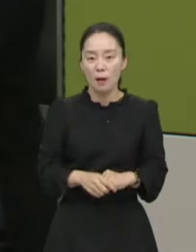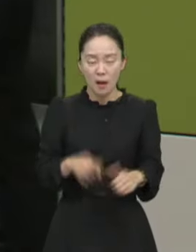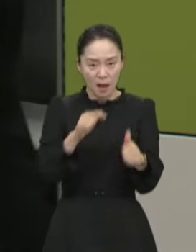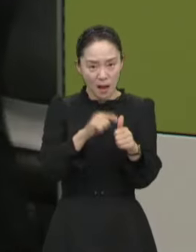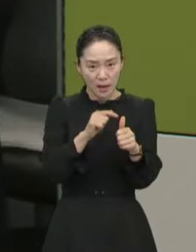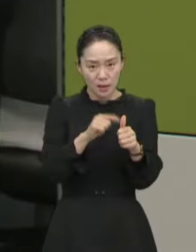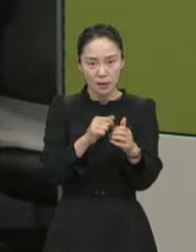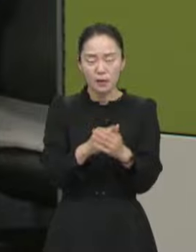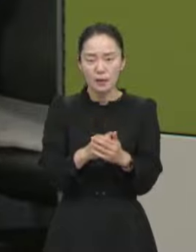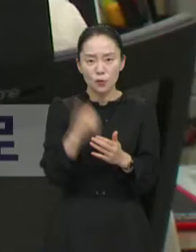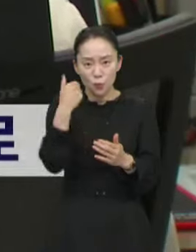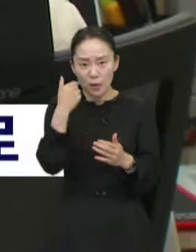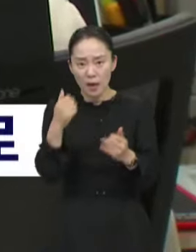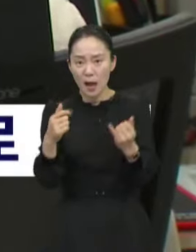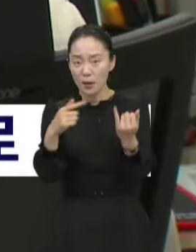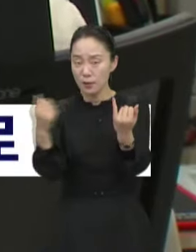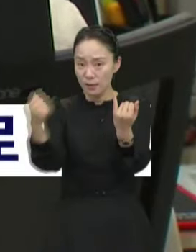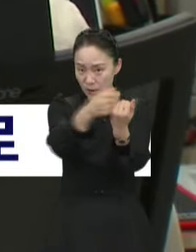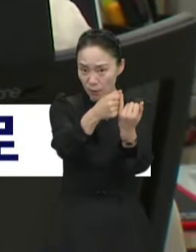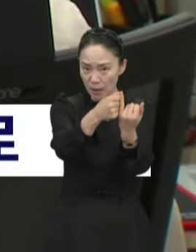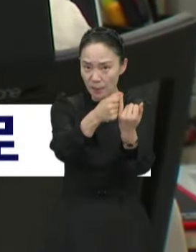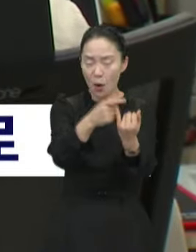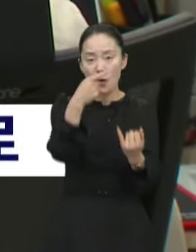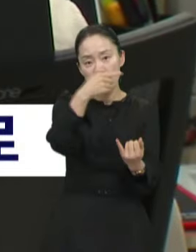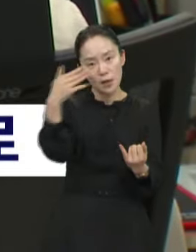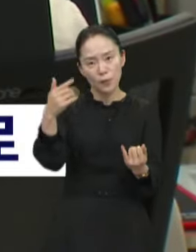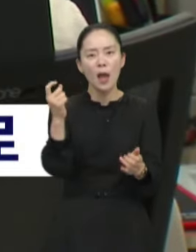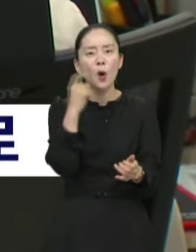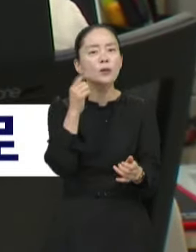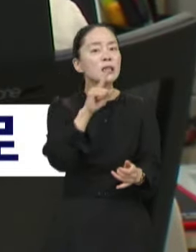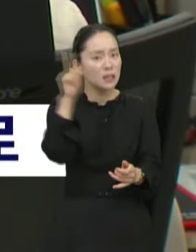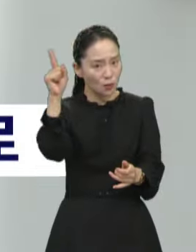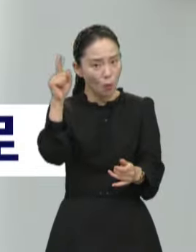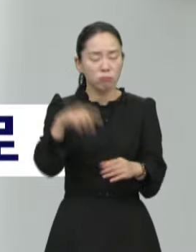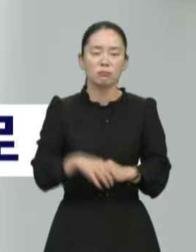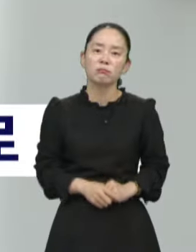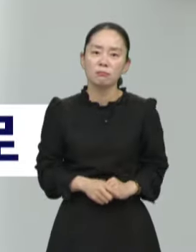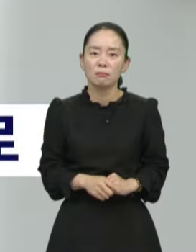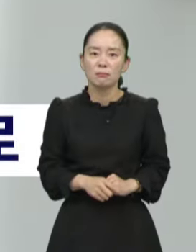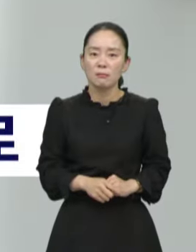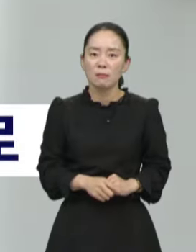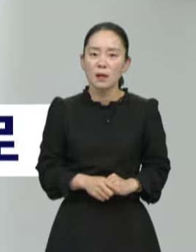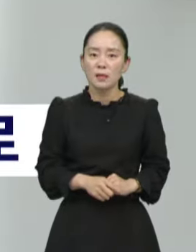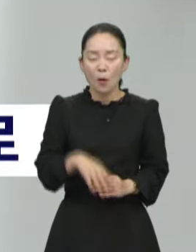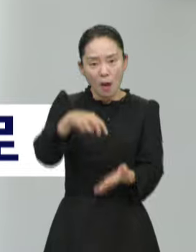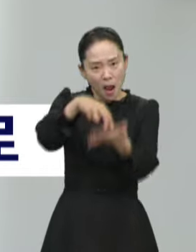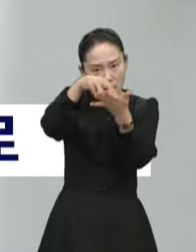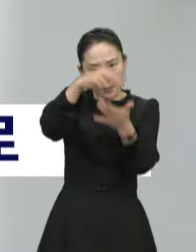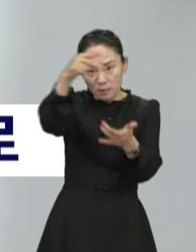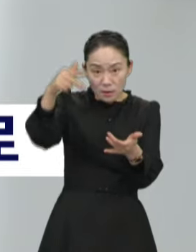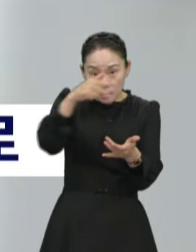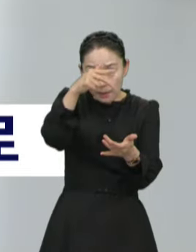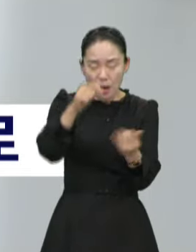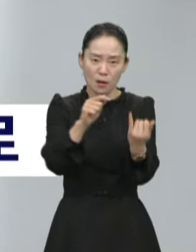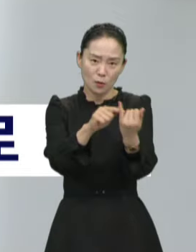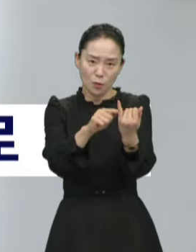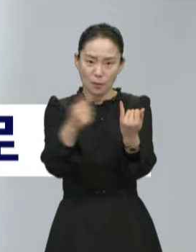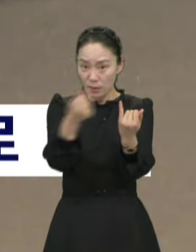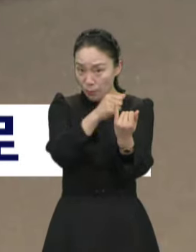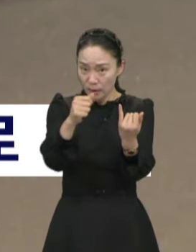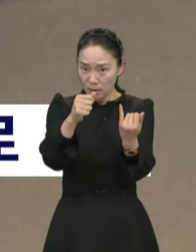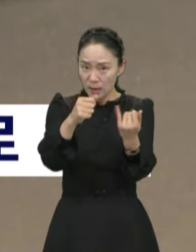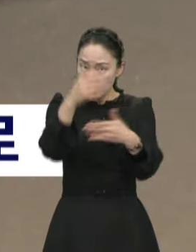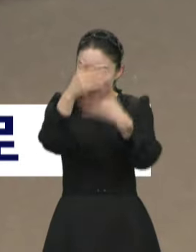한이을 습격했다 11에 신고를 하기 했습니다 cct 의 여성을 무차별